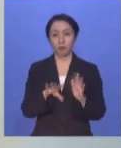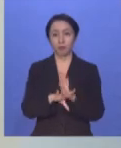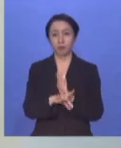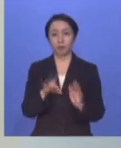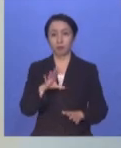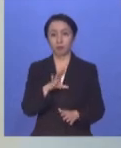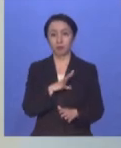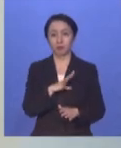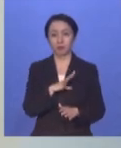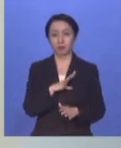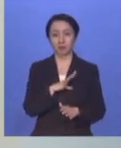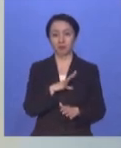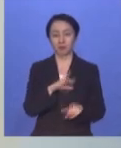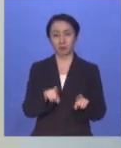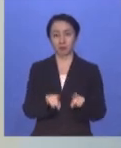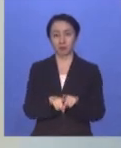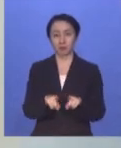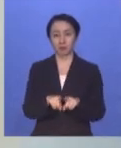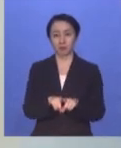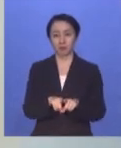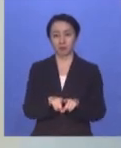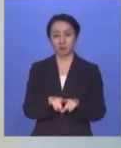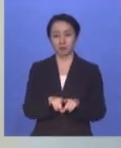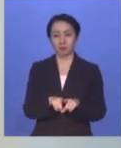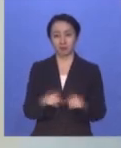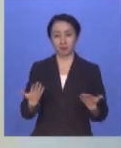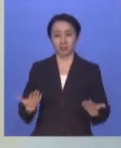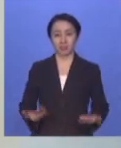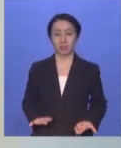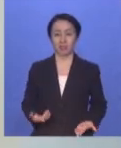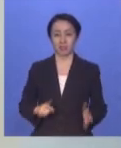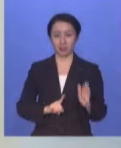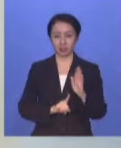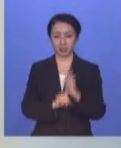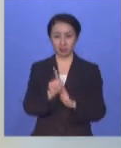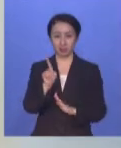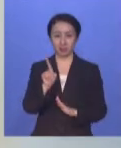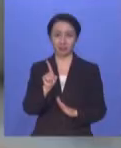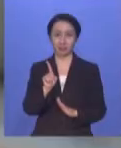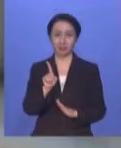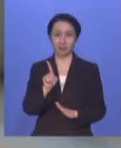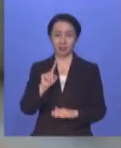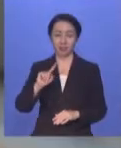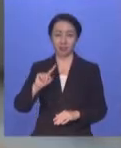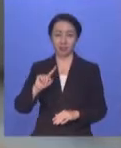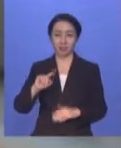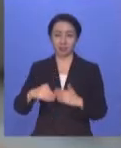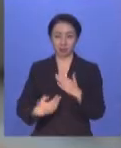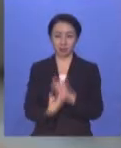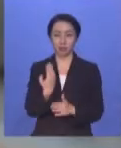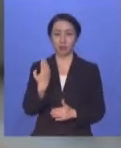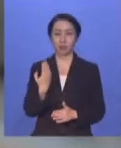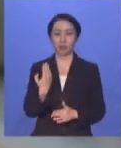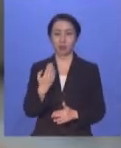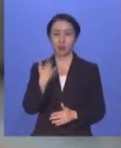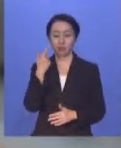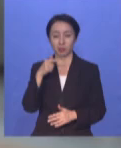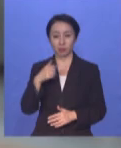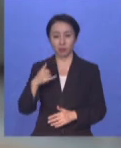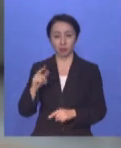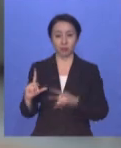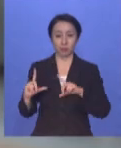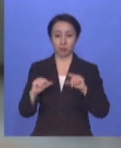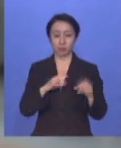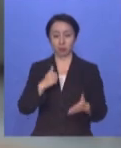выбрала. Так что жизнь начинается с первой страницы. Когда к нам